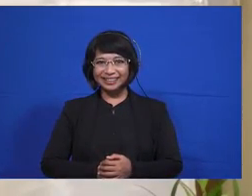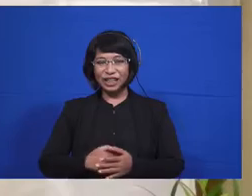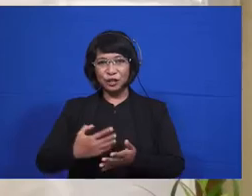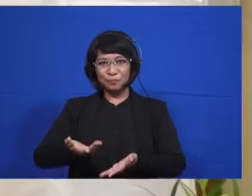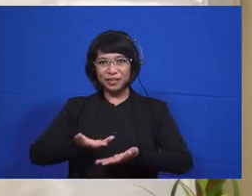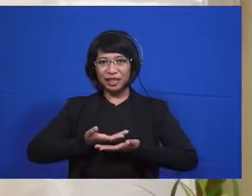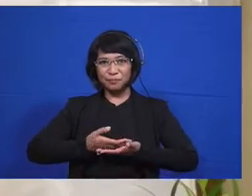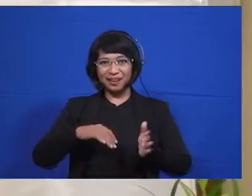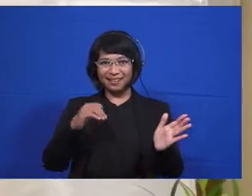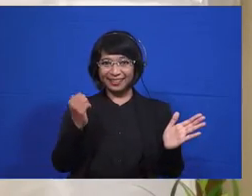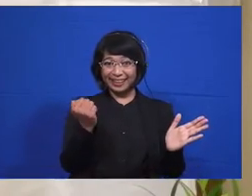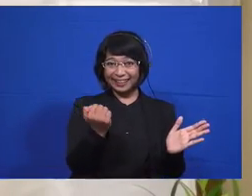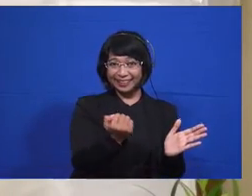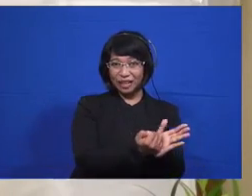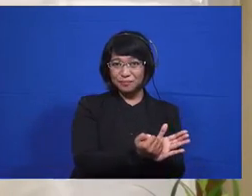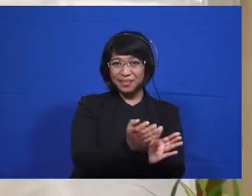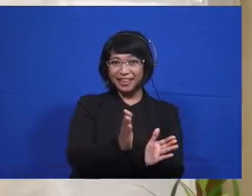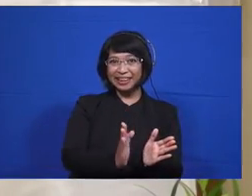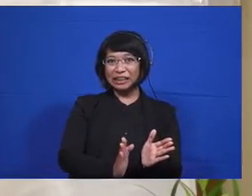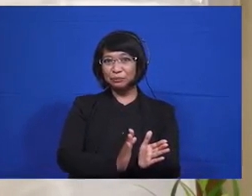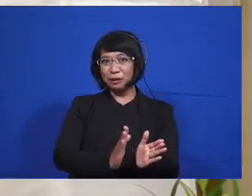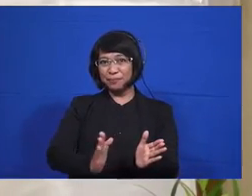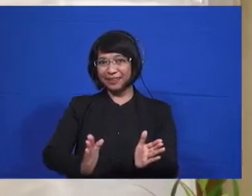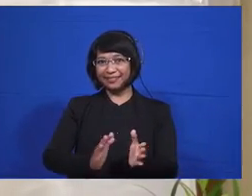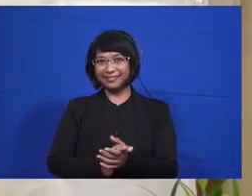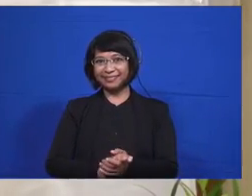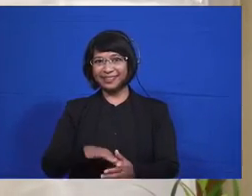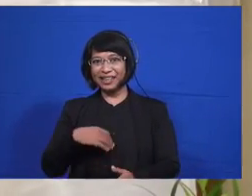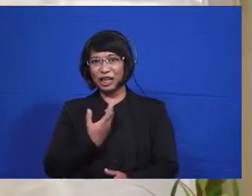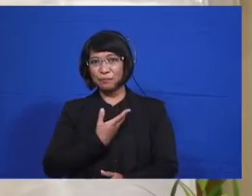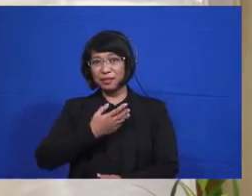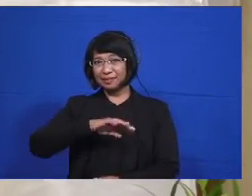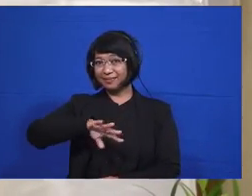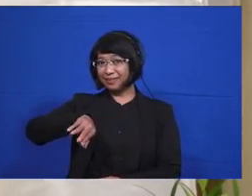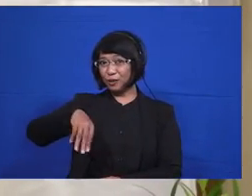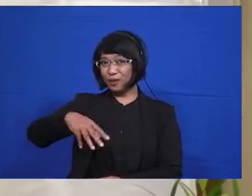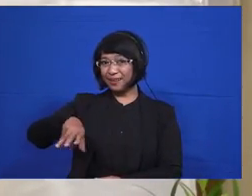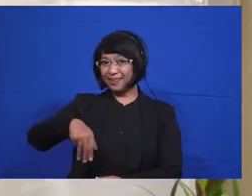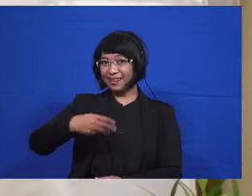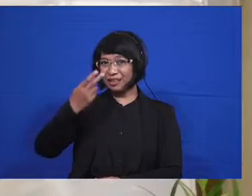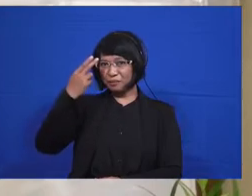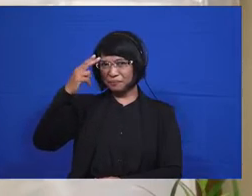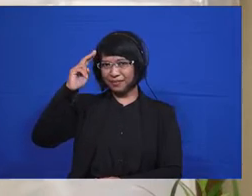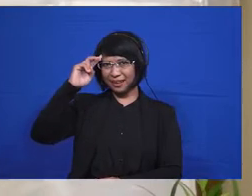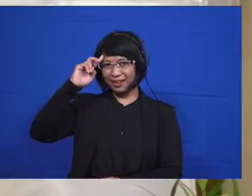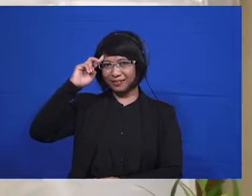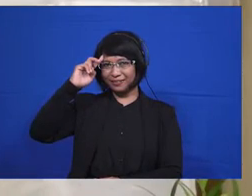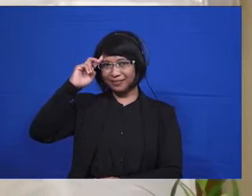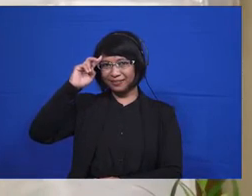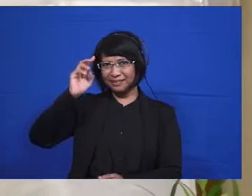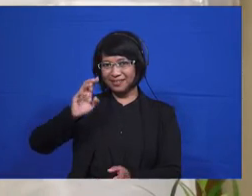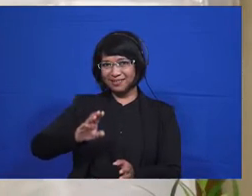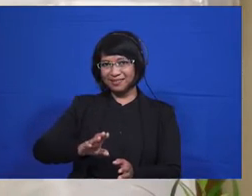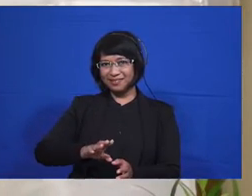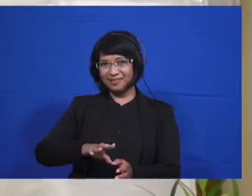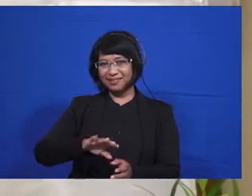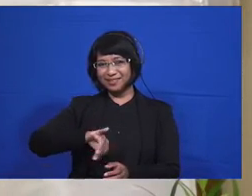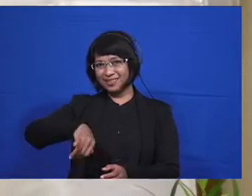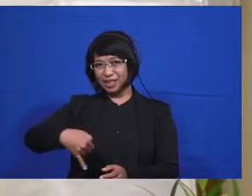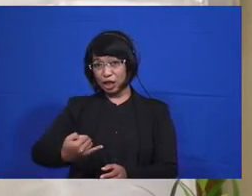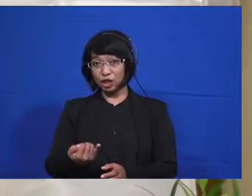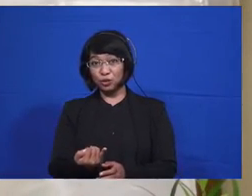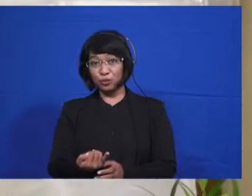menerima tapisan imamat. Kami sebagai keluarga mengetahui bagaimana jatuh bangun mereka